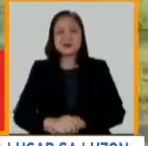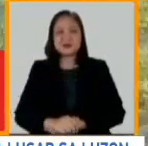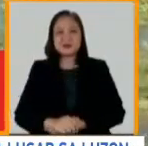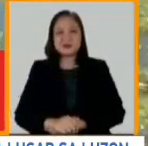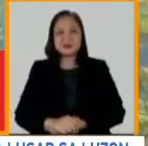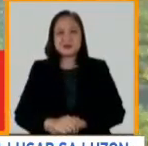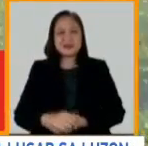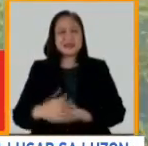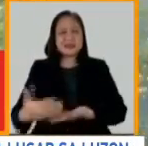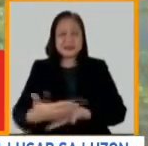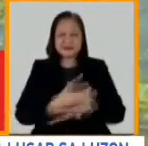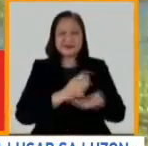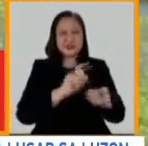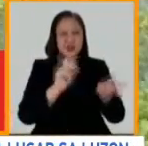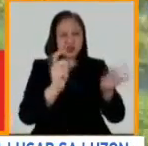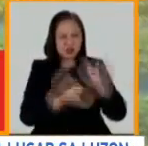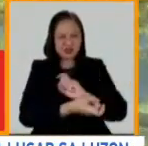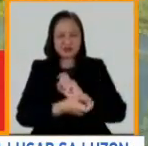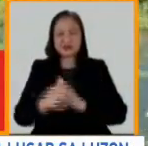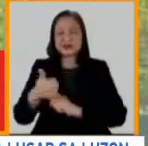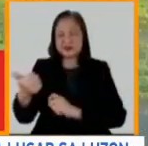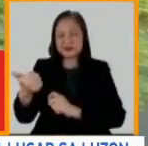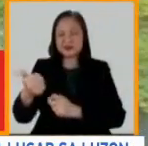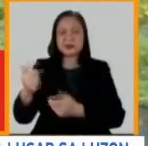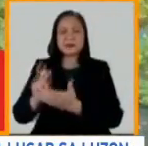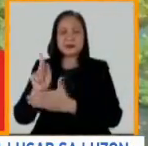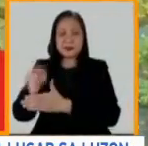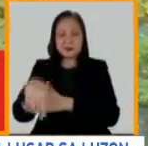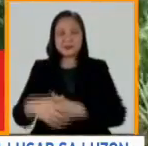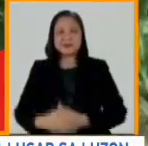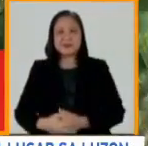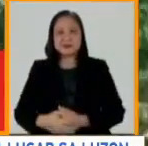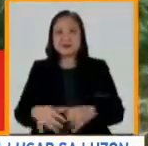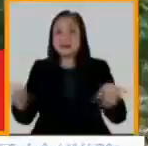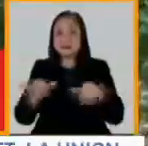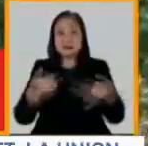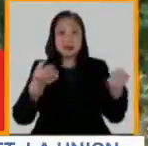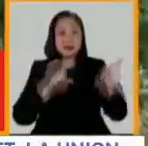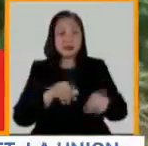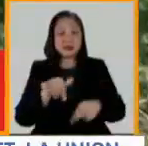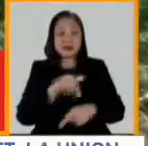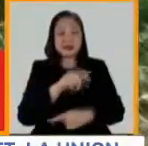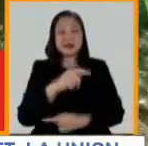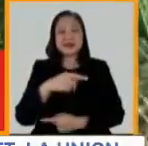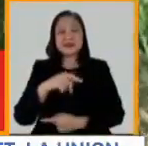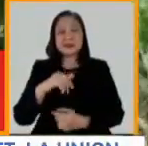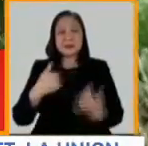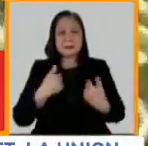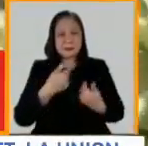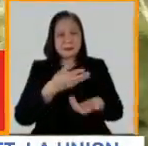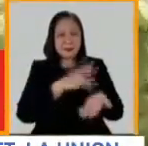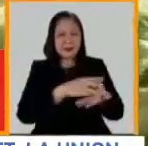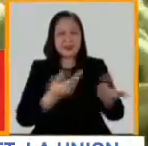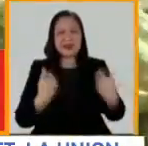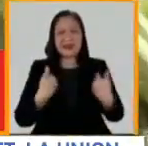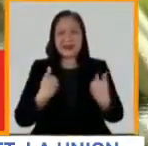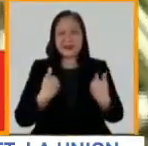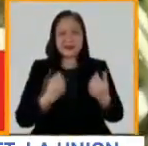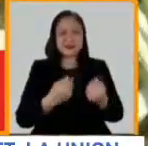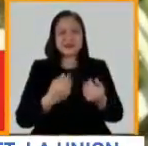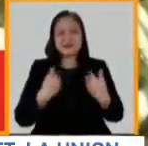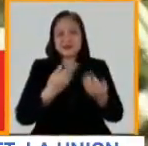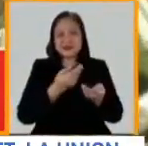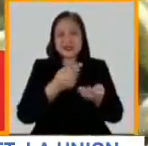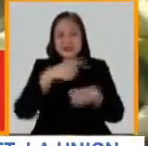daw ng mga magsasaka. Ganyan din ang sitwasyon sa Pidig. Inani na lang din ang mga sitaw at ibibilad para maisalba.